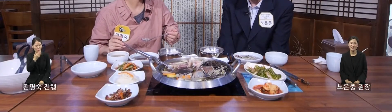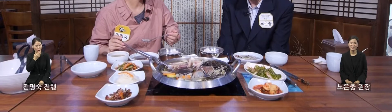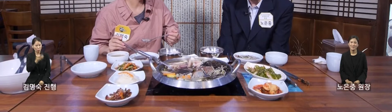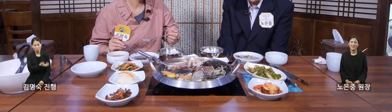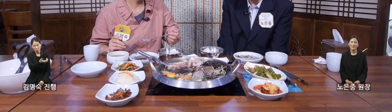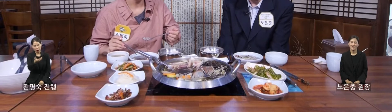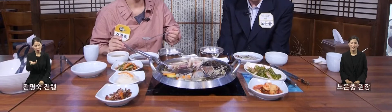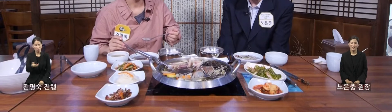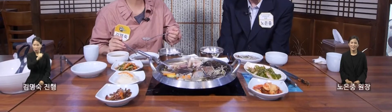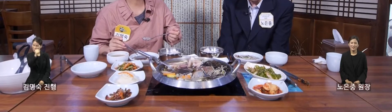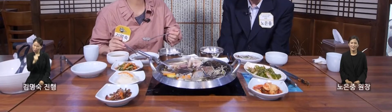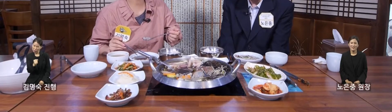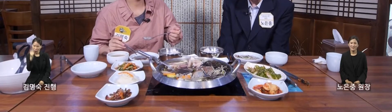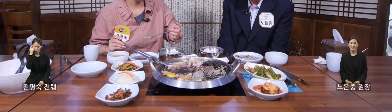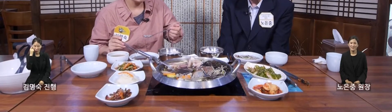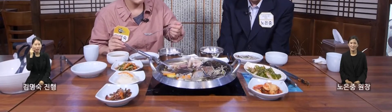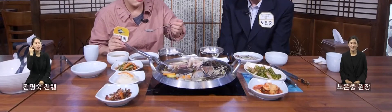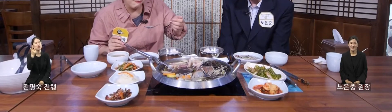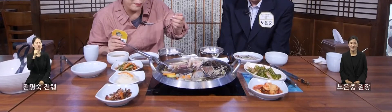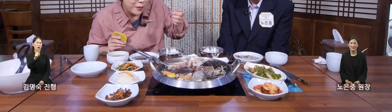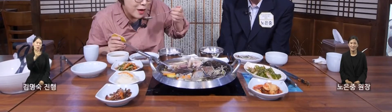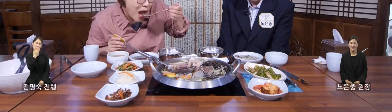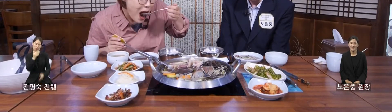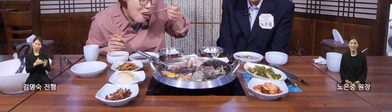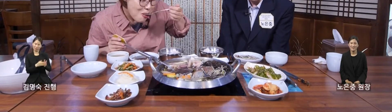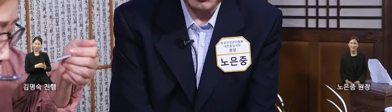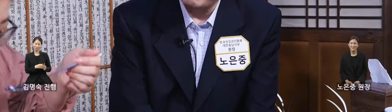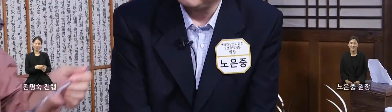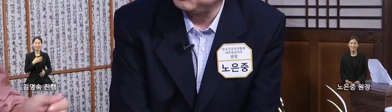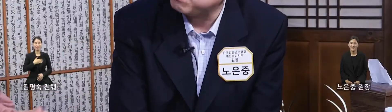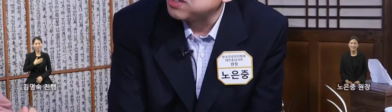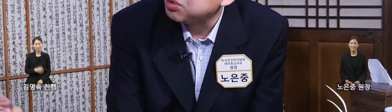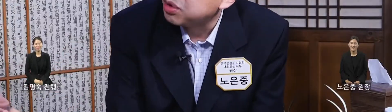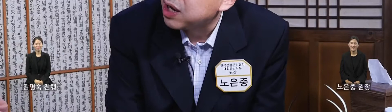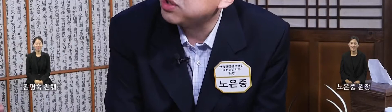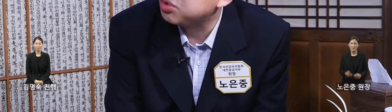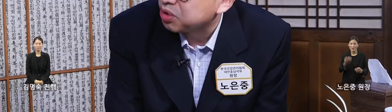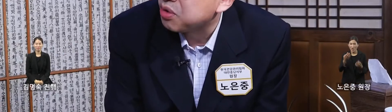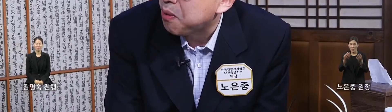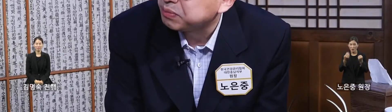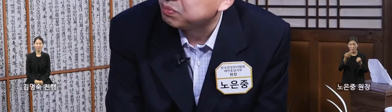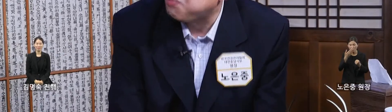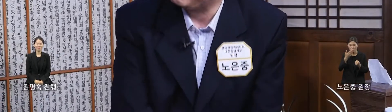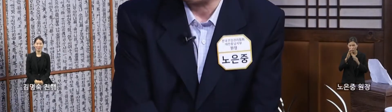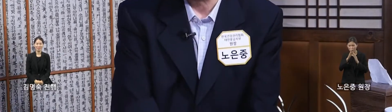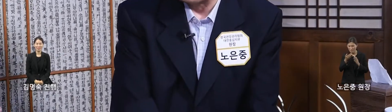이렇게 날씬하냐고. 네. 일주일에 한 번 먹어요. 또 많이 드시고 피나는 노력을 하실 수도